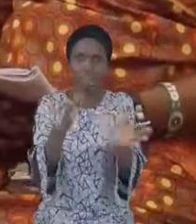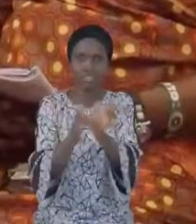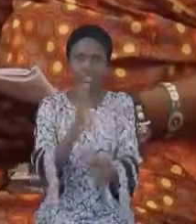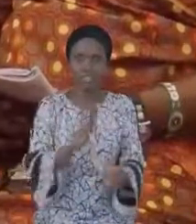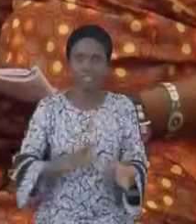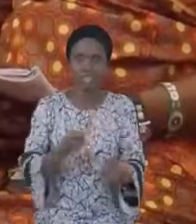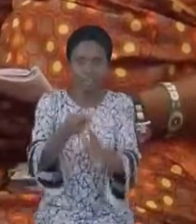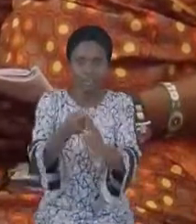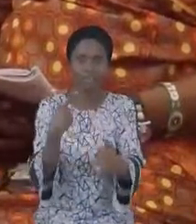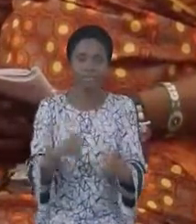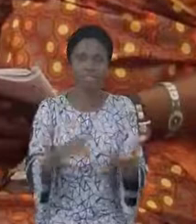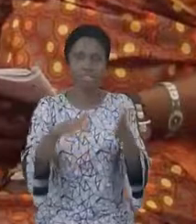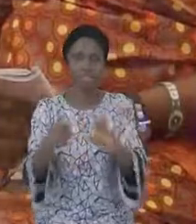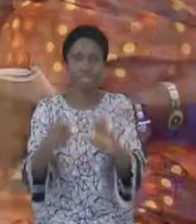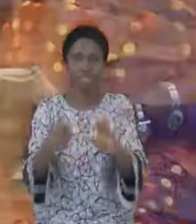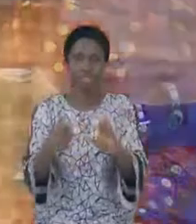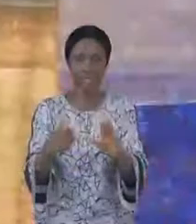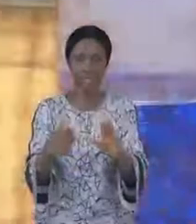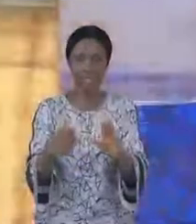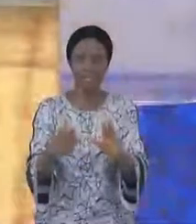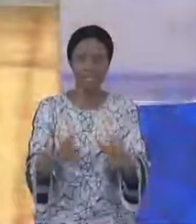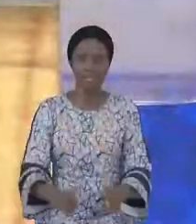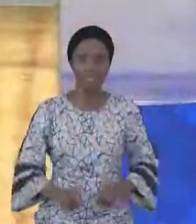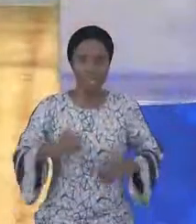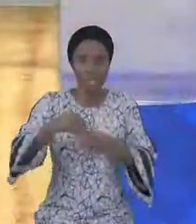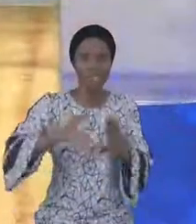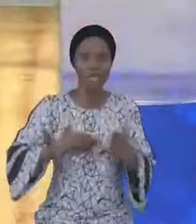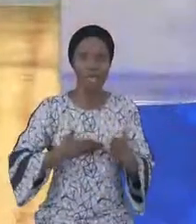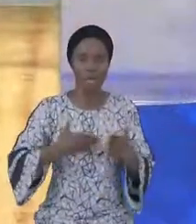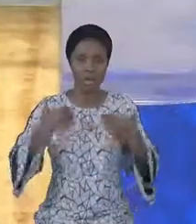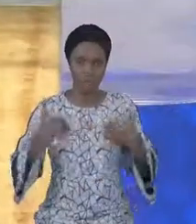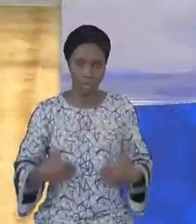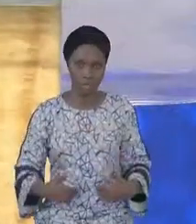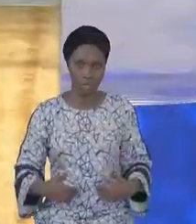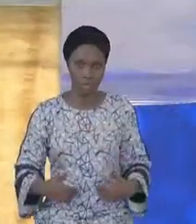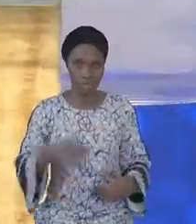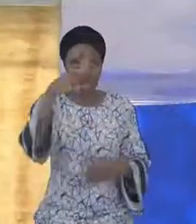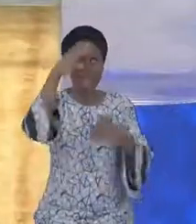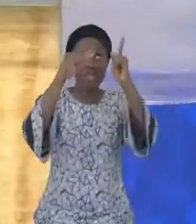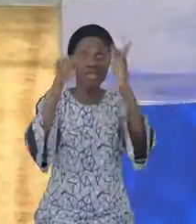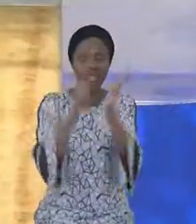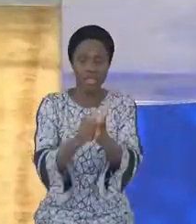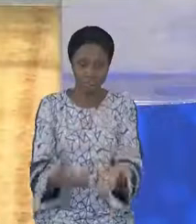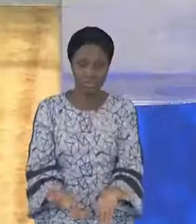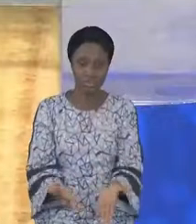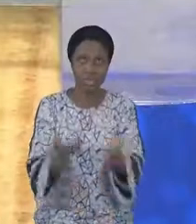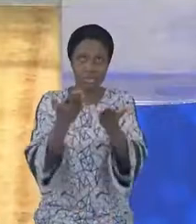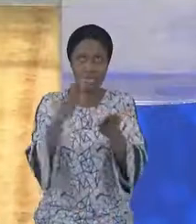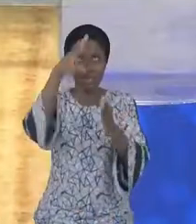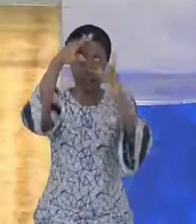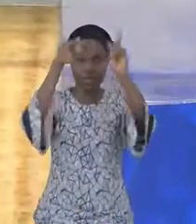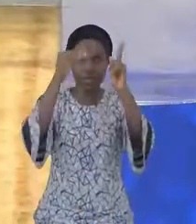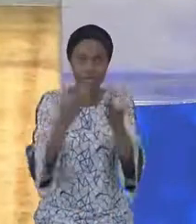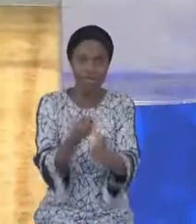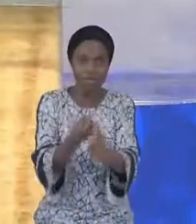d'entre les morts habite dans notre corps mortel, celui qui l'a ressuscité des morts